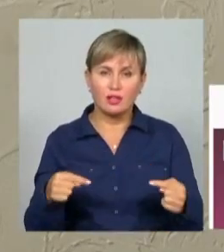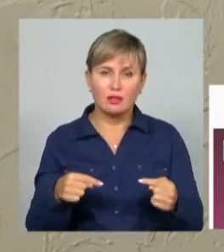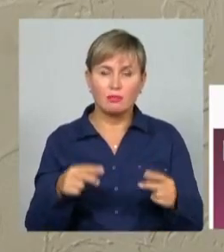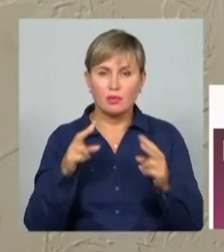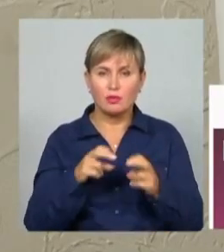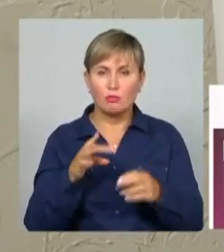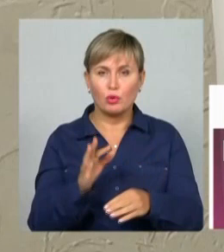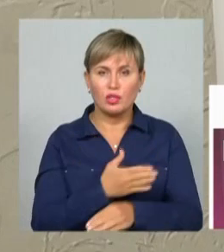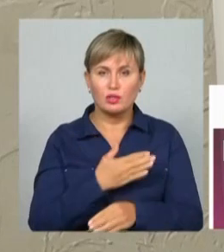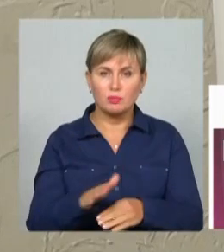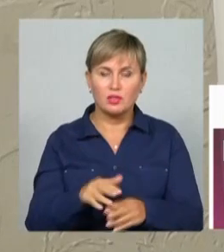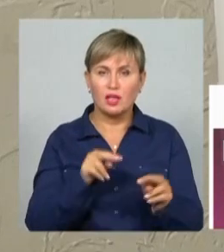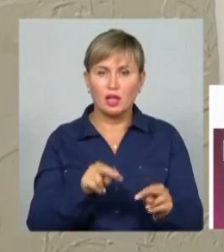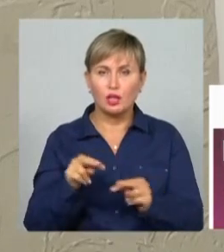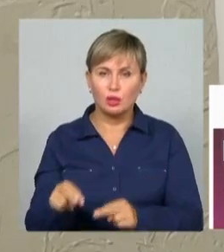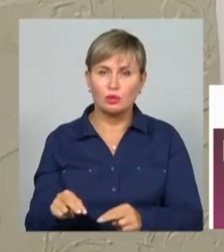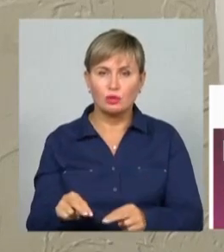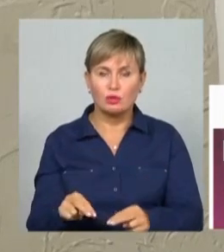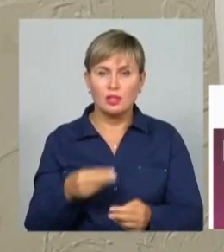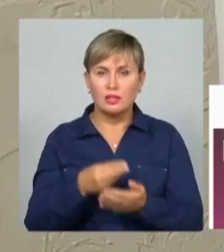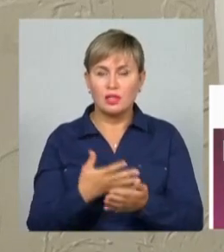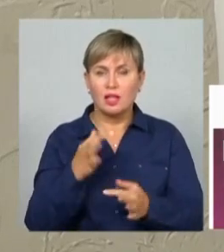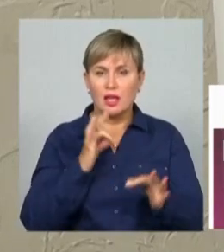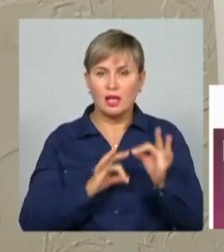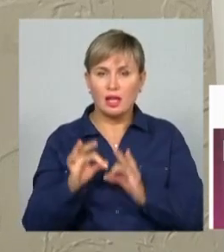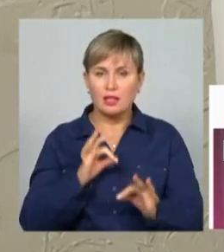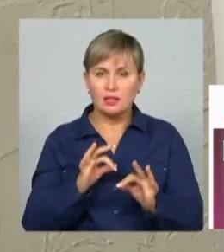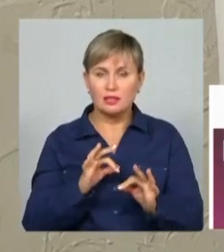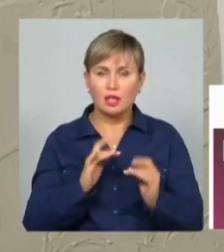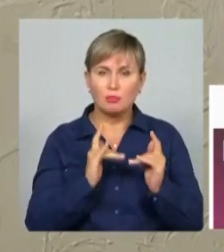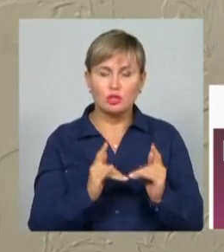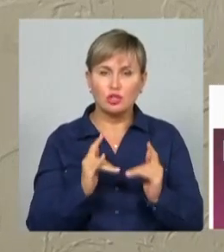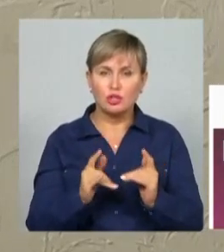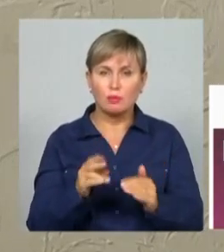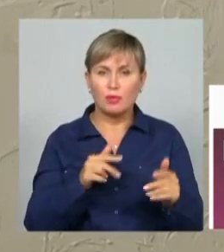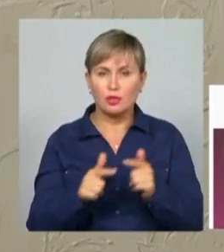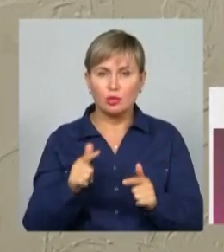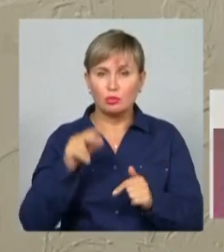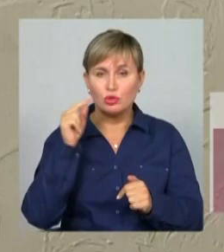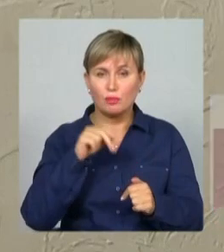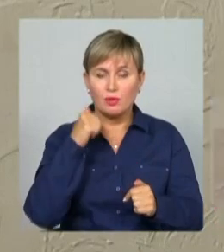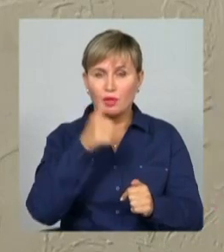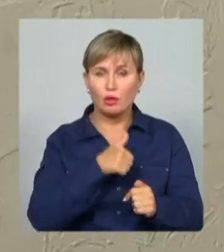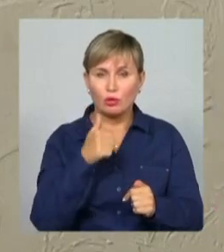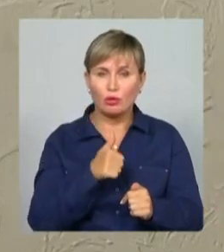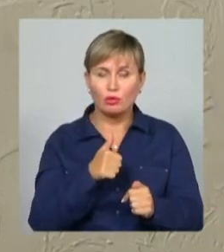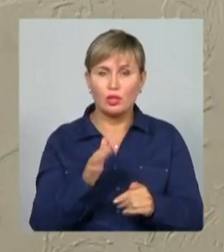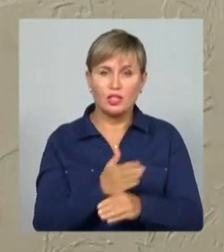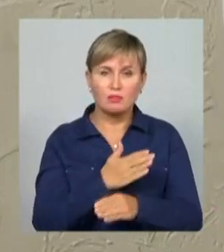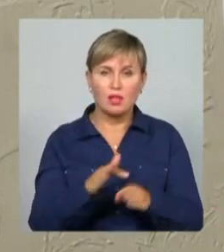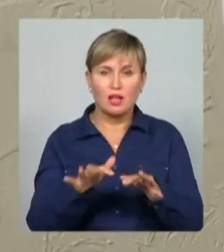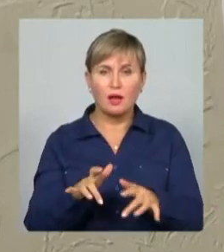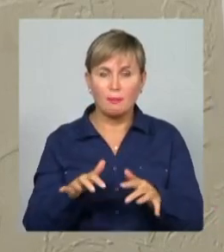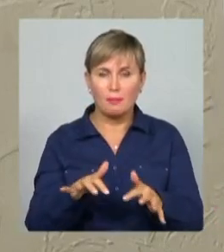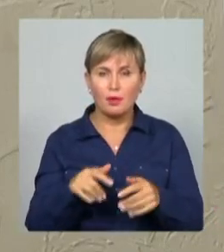по распределению, контролю цен на лекарственные средства, мониторинг общежитий по подготовке учебного года, да, по распределению